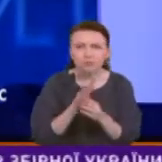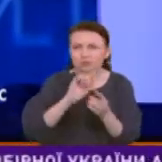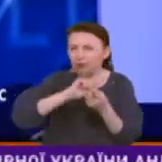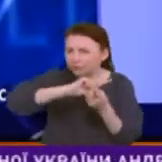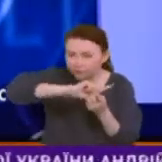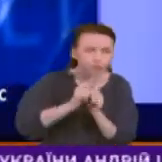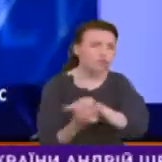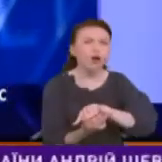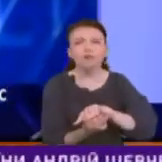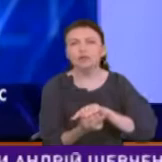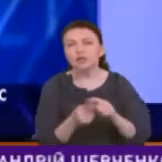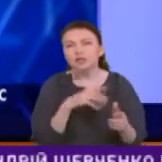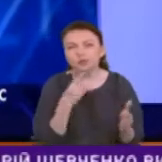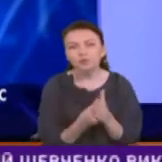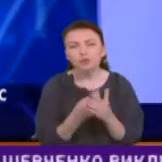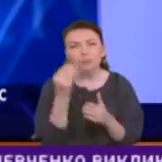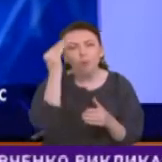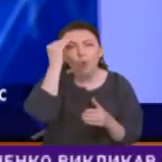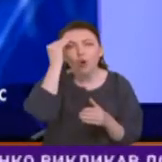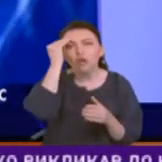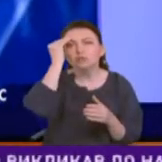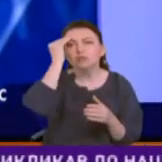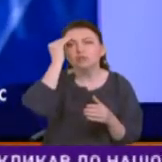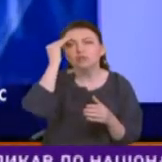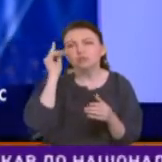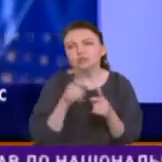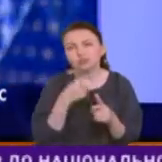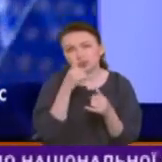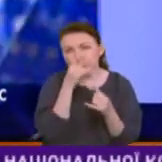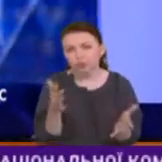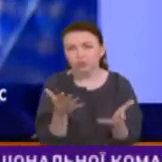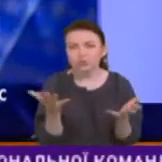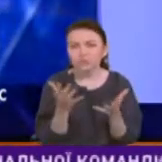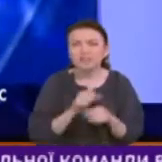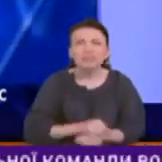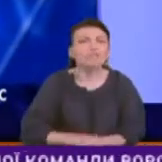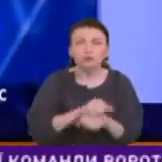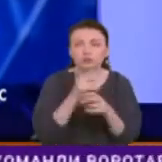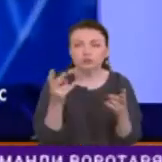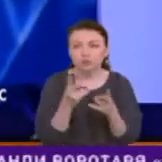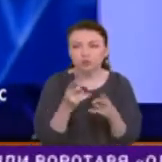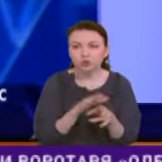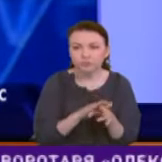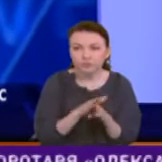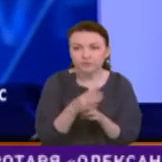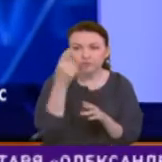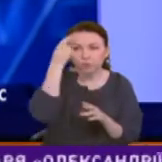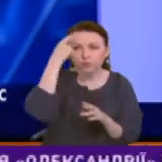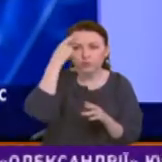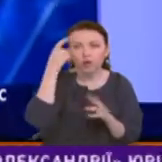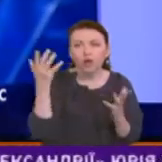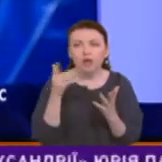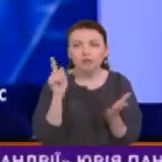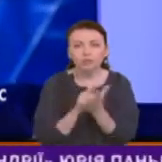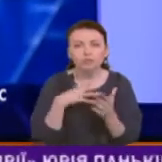трансформувати свої погляди, чи не може? Це які революції треба, щоб здійснилися в голові? Який має